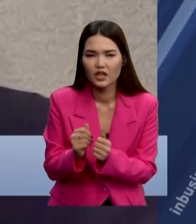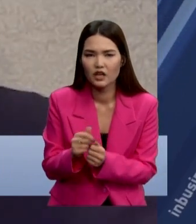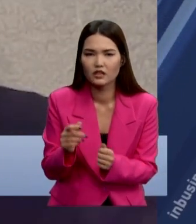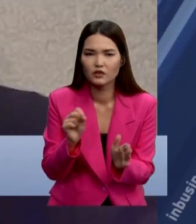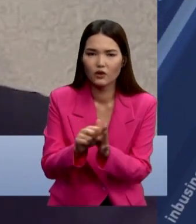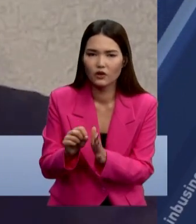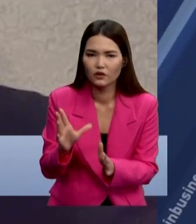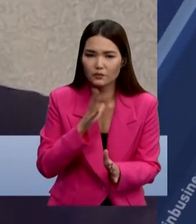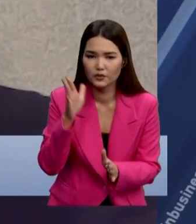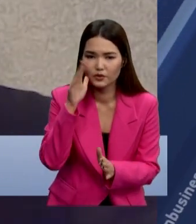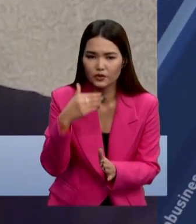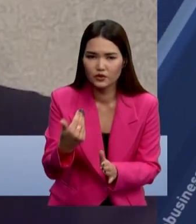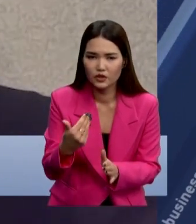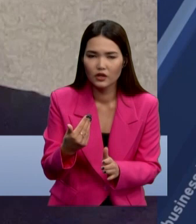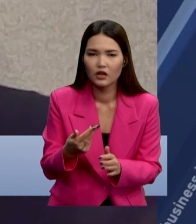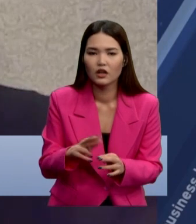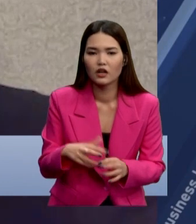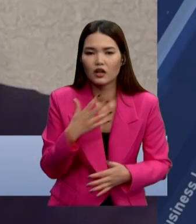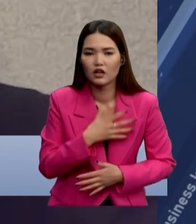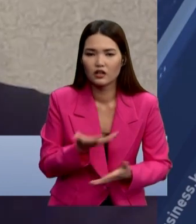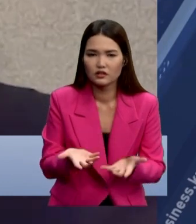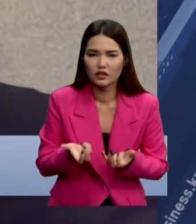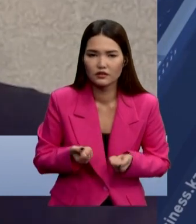кейін, ауыл болғаннан кейін ауылда